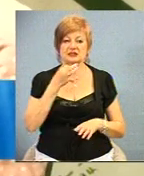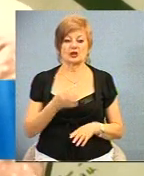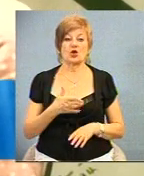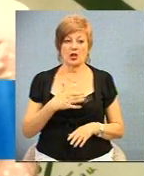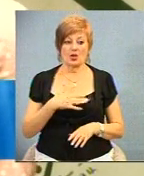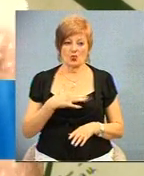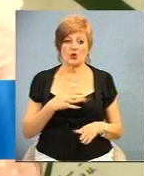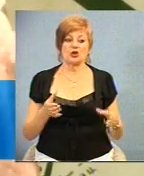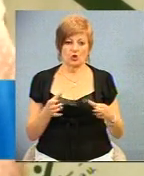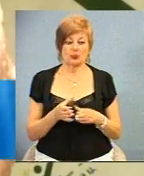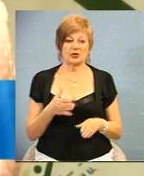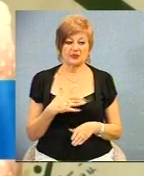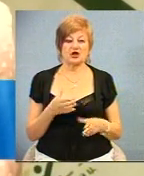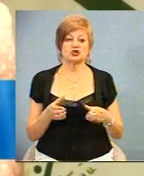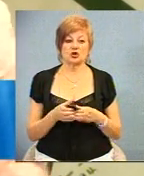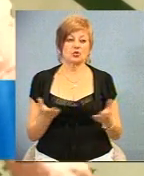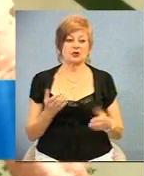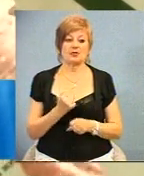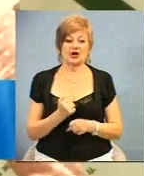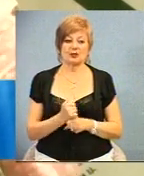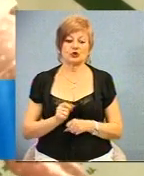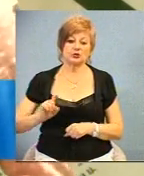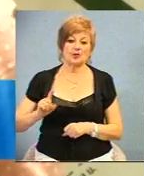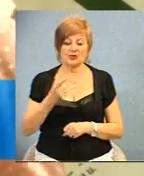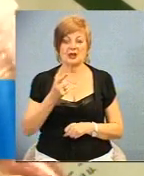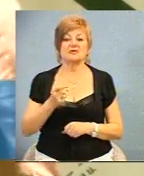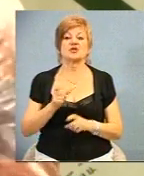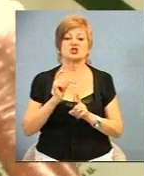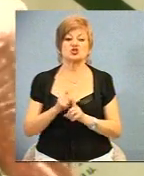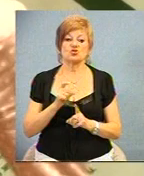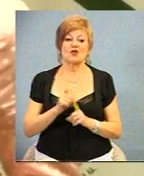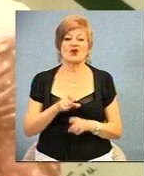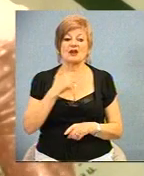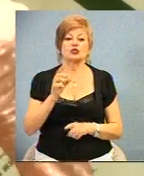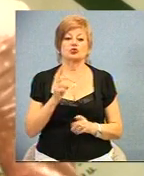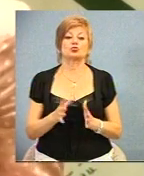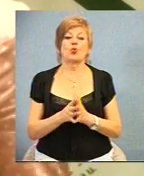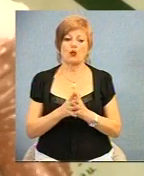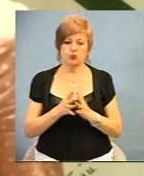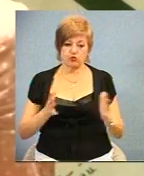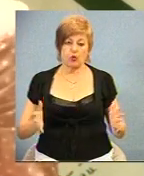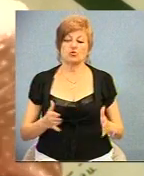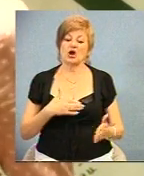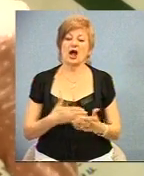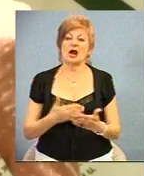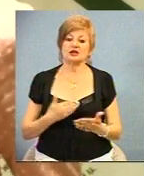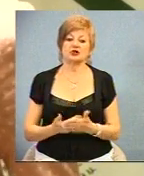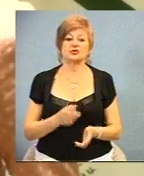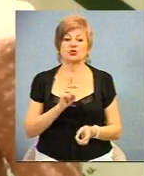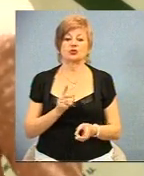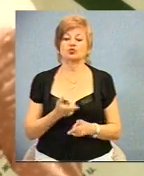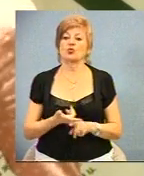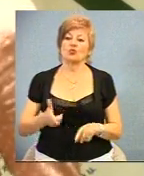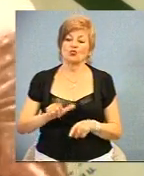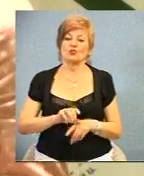моїй групі, в нашій групі, де ми працювали, першими звучали ті, хто найбільш радикальні, найбільш активні, кому найбільше